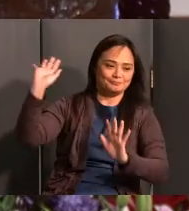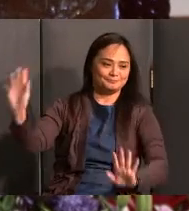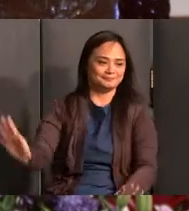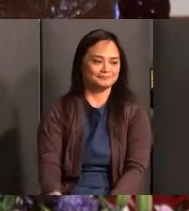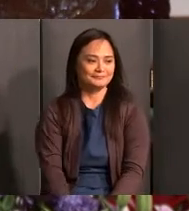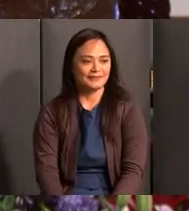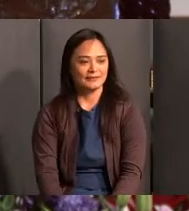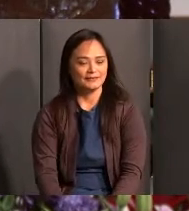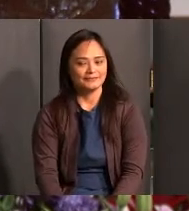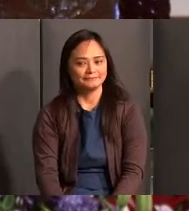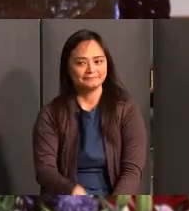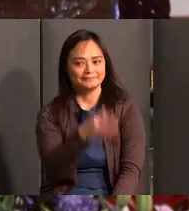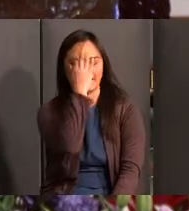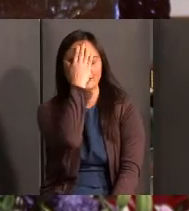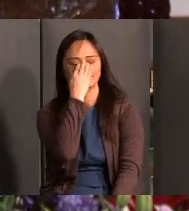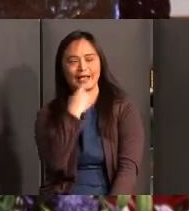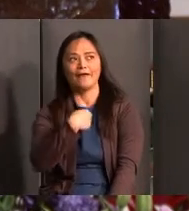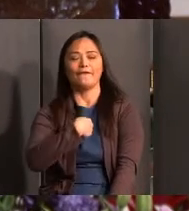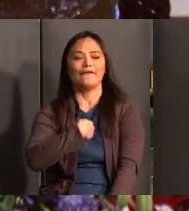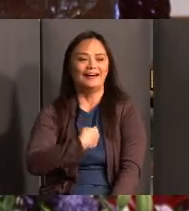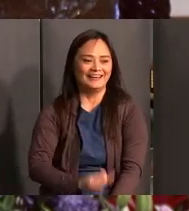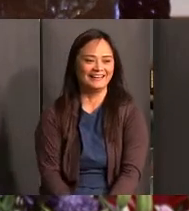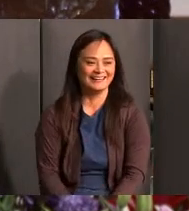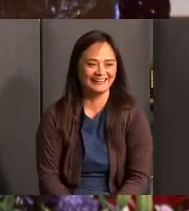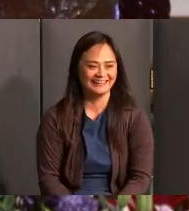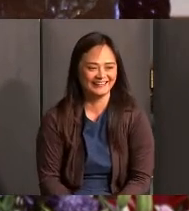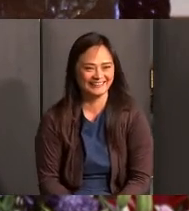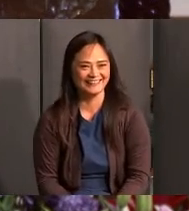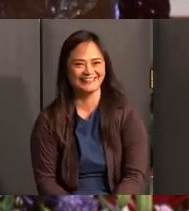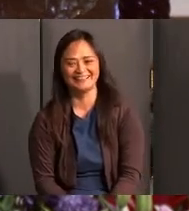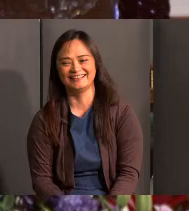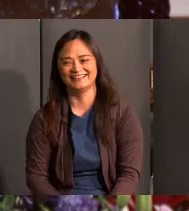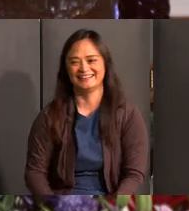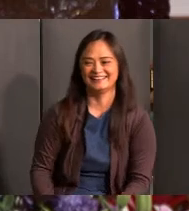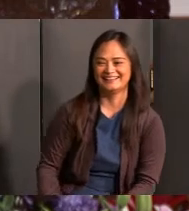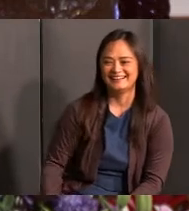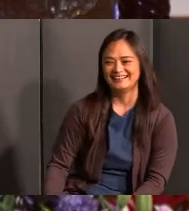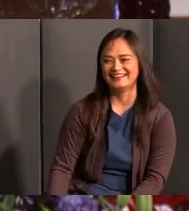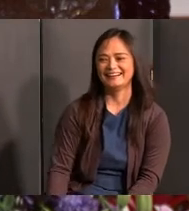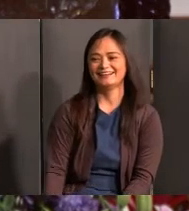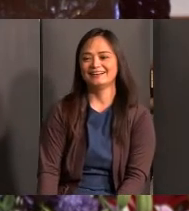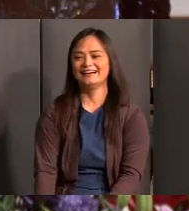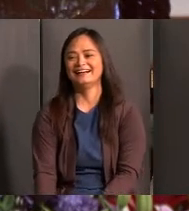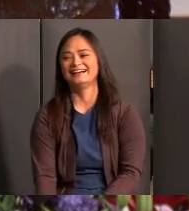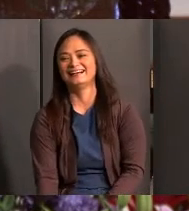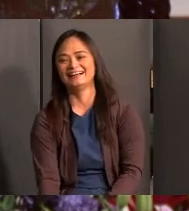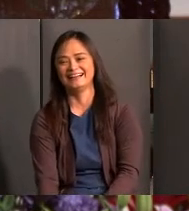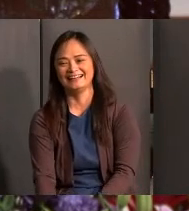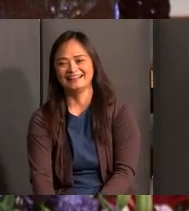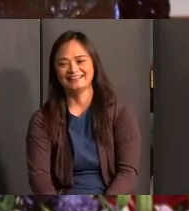ng comforter, kinakailangan ikumot mo siya sa iyo. Tama?